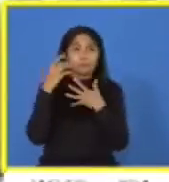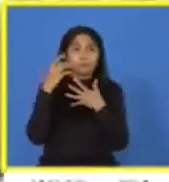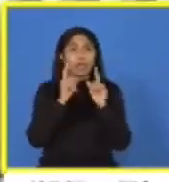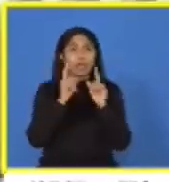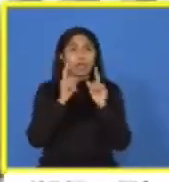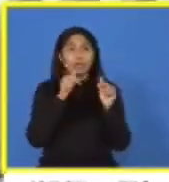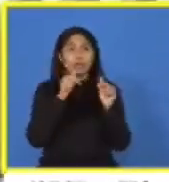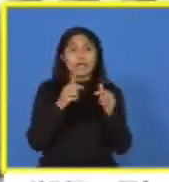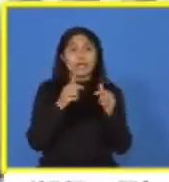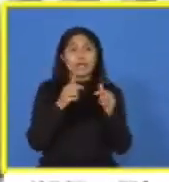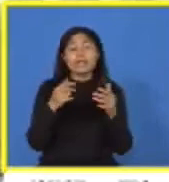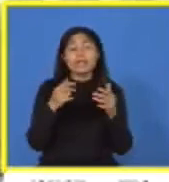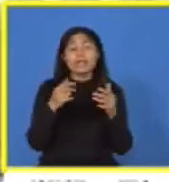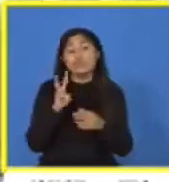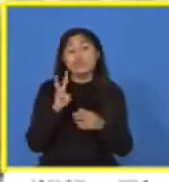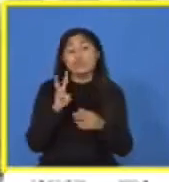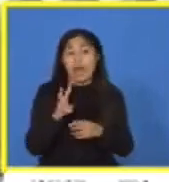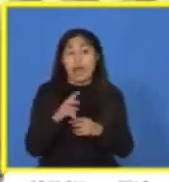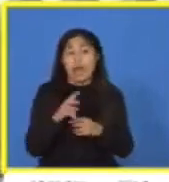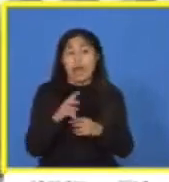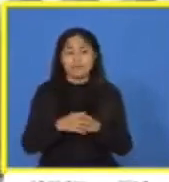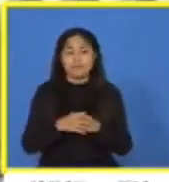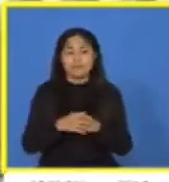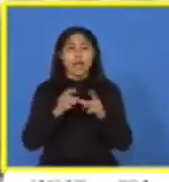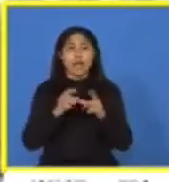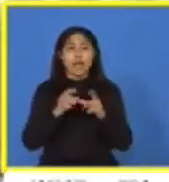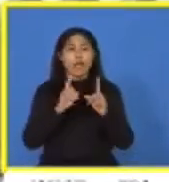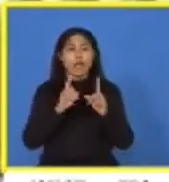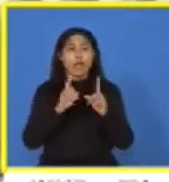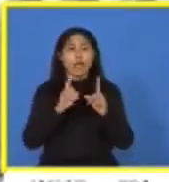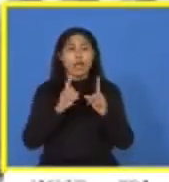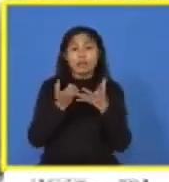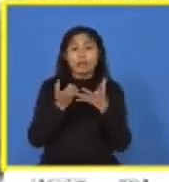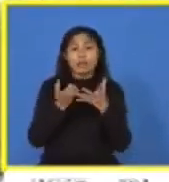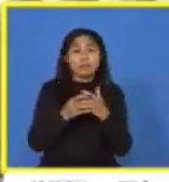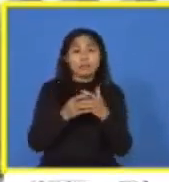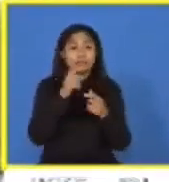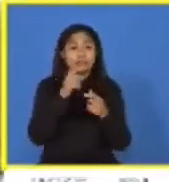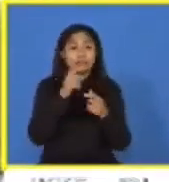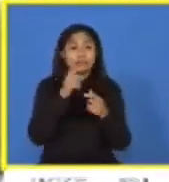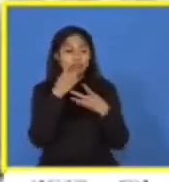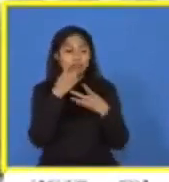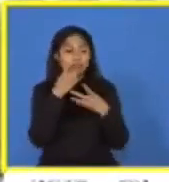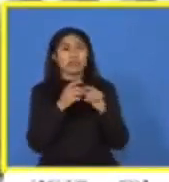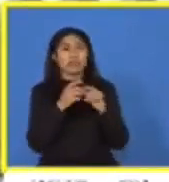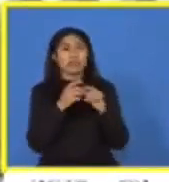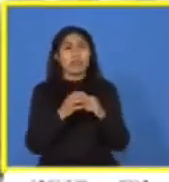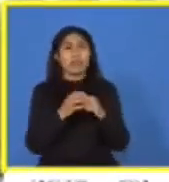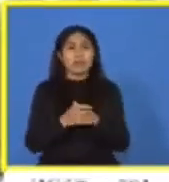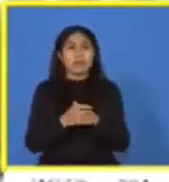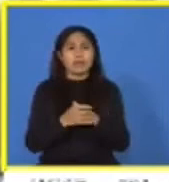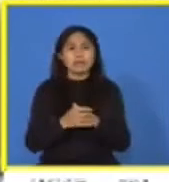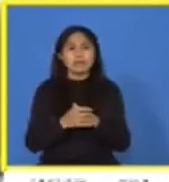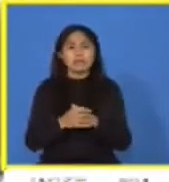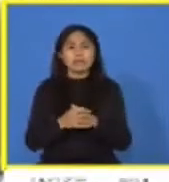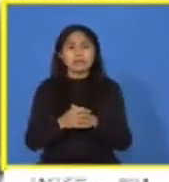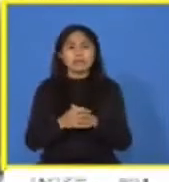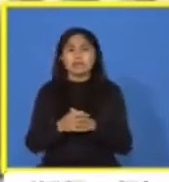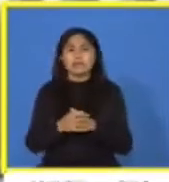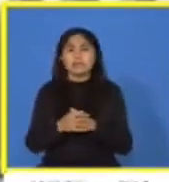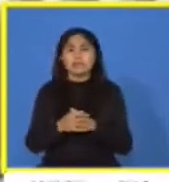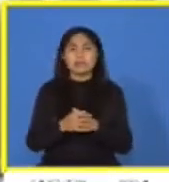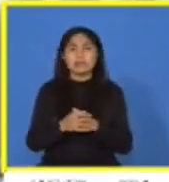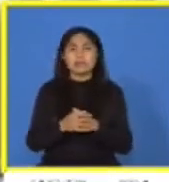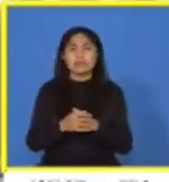Ada dua fasilitas pelayanan kesehatan dasar, itu ada di puskesmas atau klinik, kemudian ada